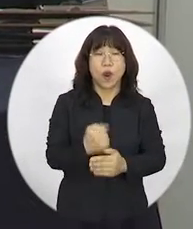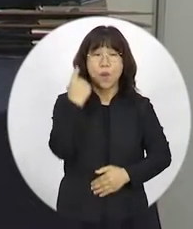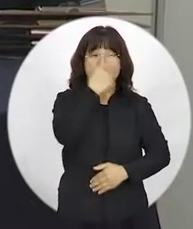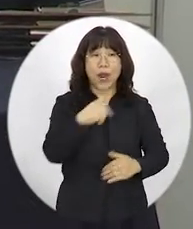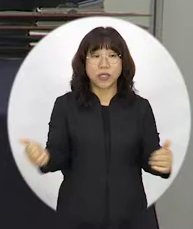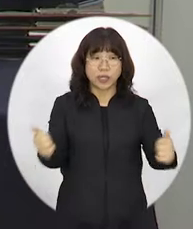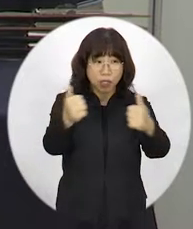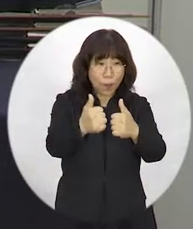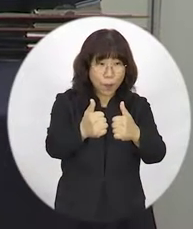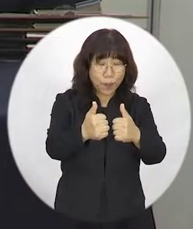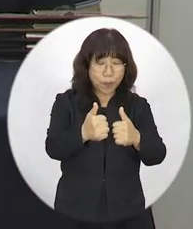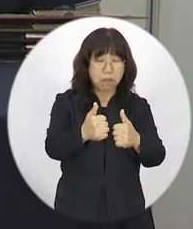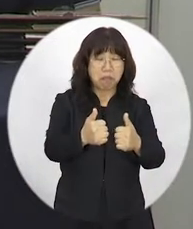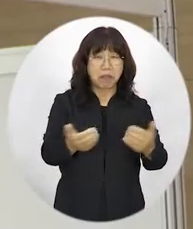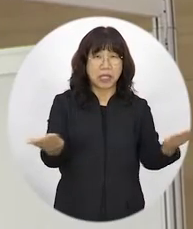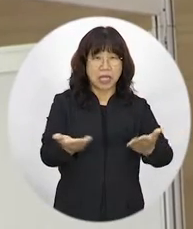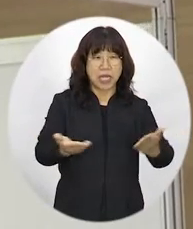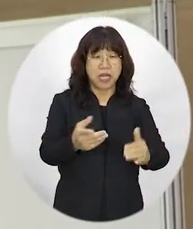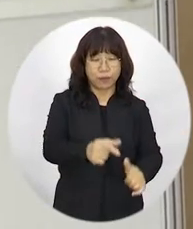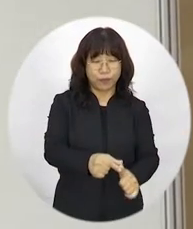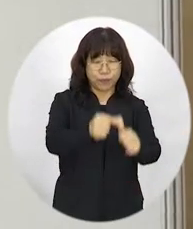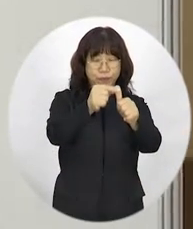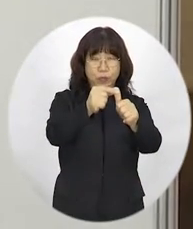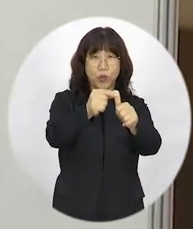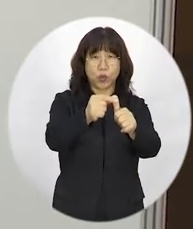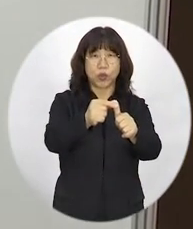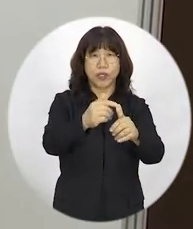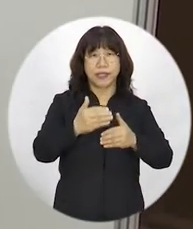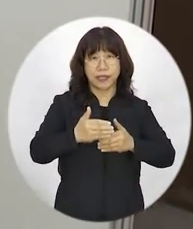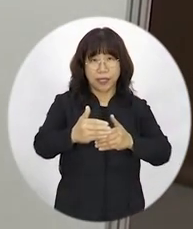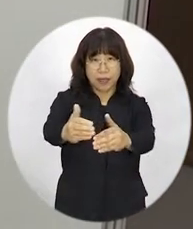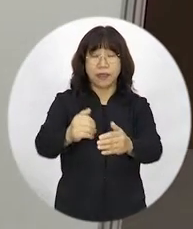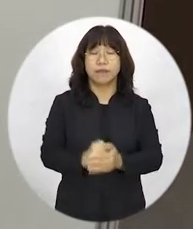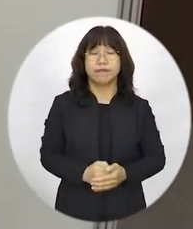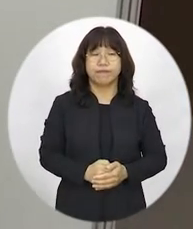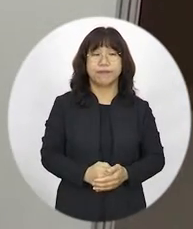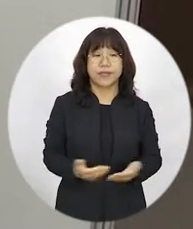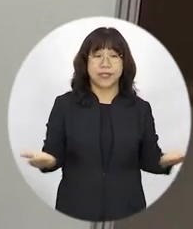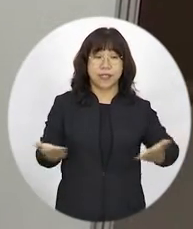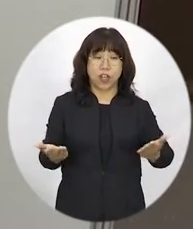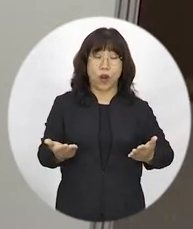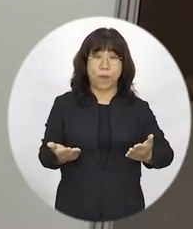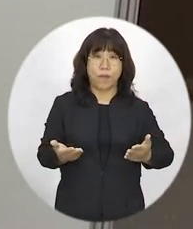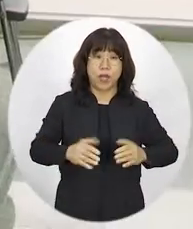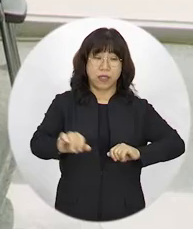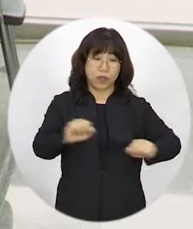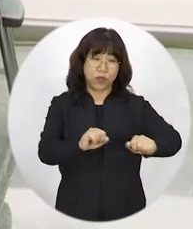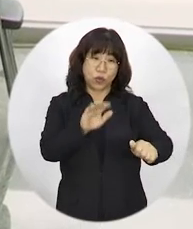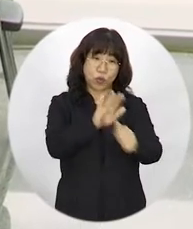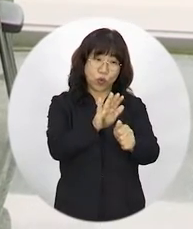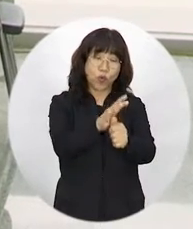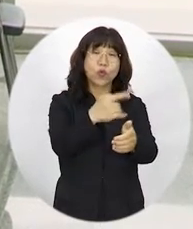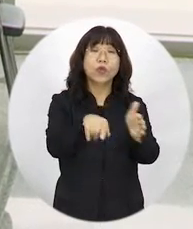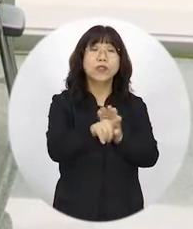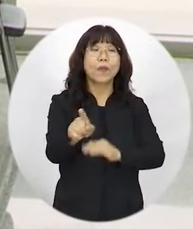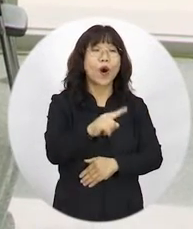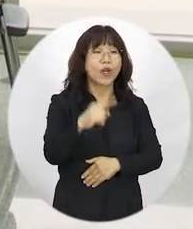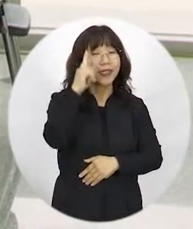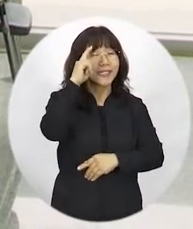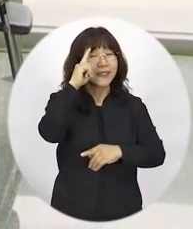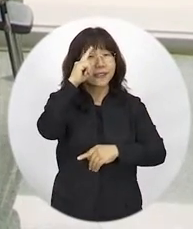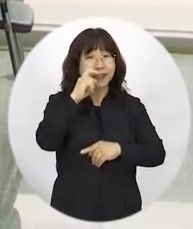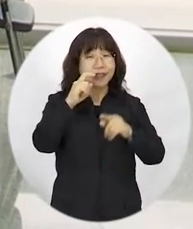인사담당자와 의 면접을 거쳐 채용을 진행했습니다 행사장 한편에 는 쉬어 8동 을 지원하기 위해 이력서